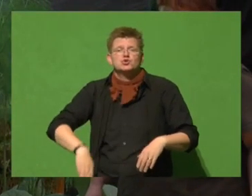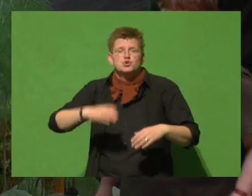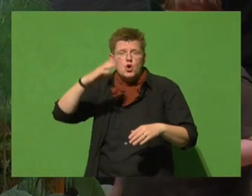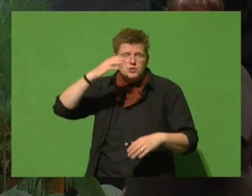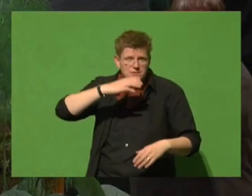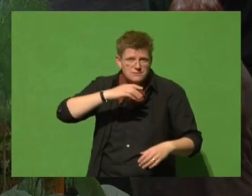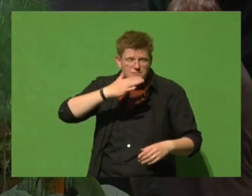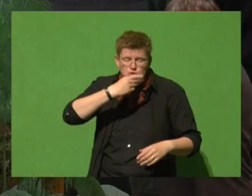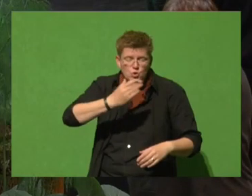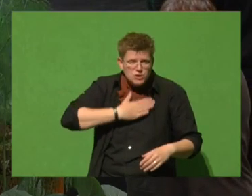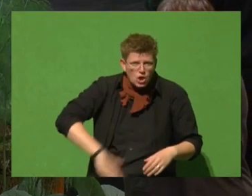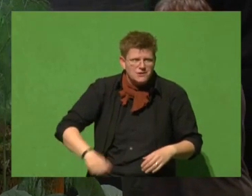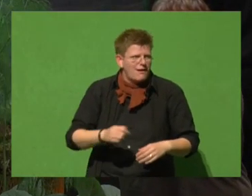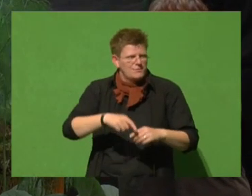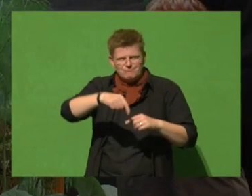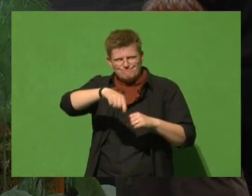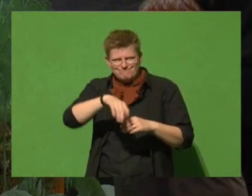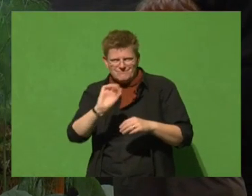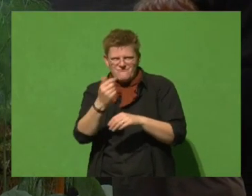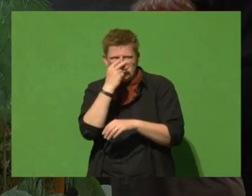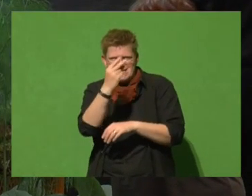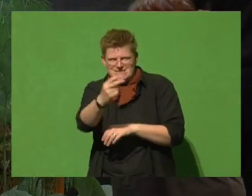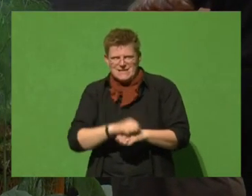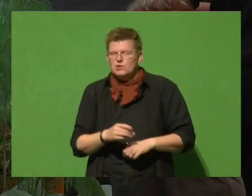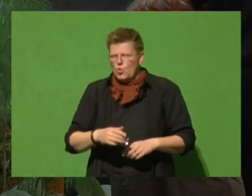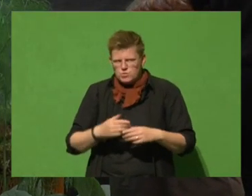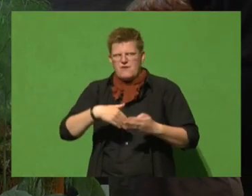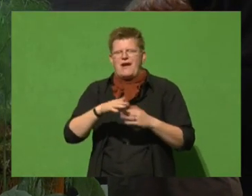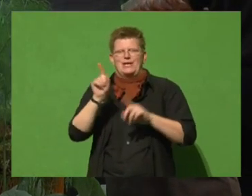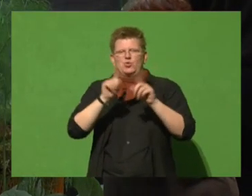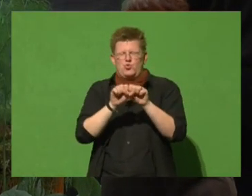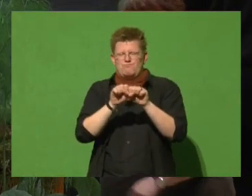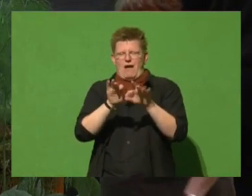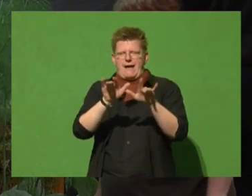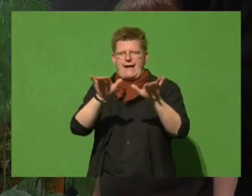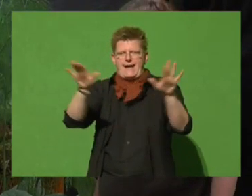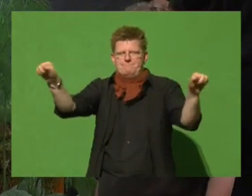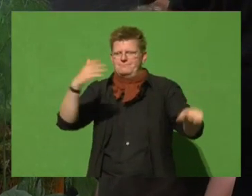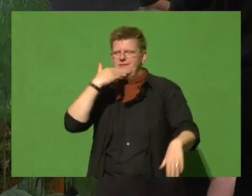uns ganz bald wieder und wir grünen das Land weiter. Dankeschön. Okay.